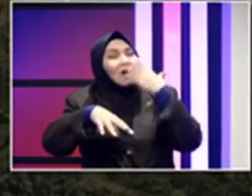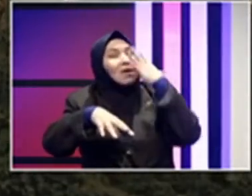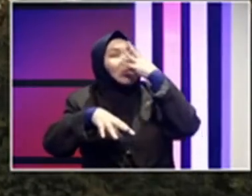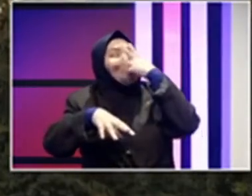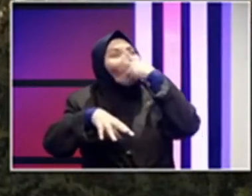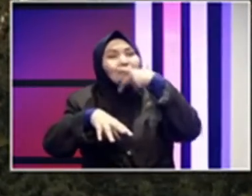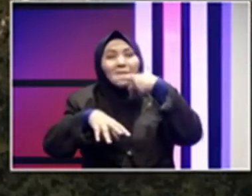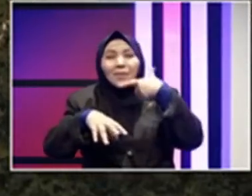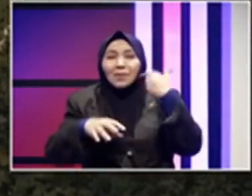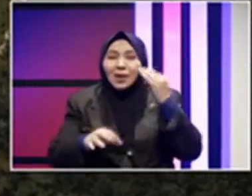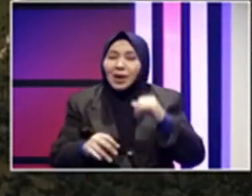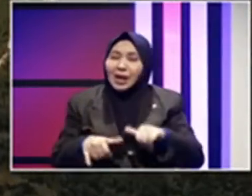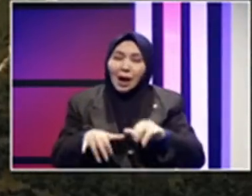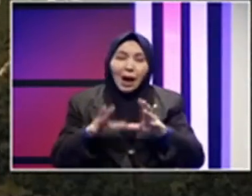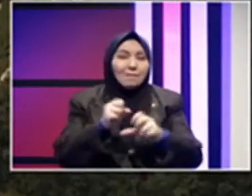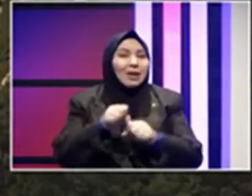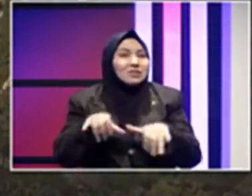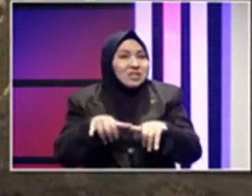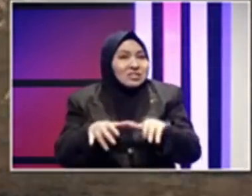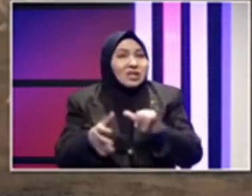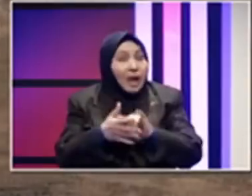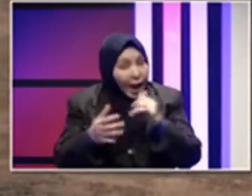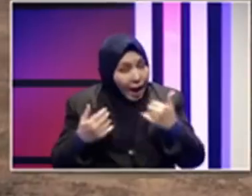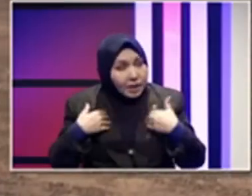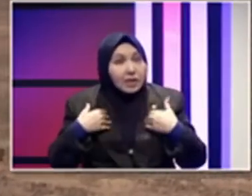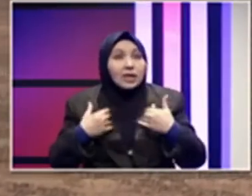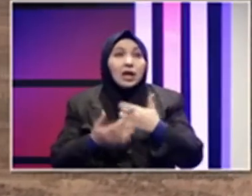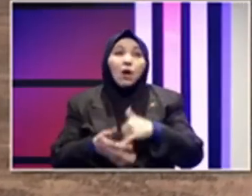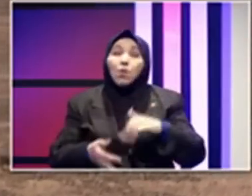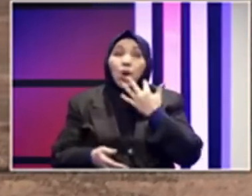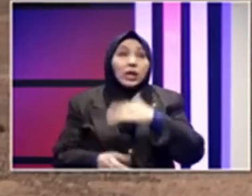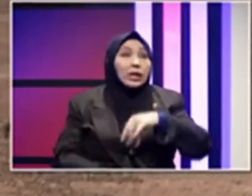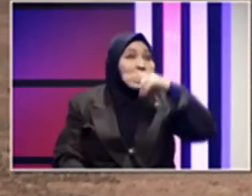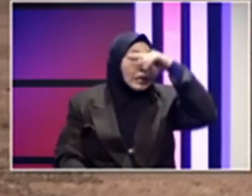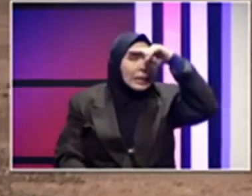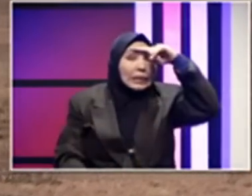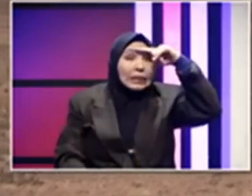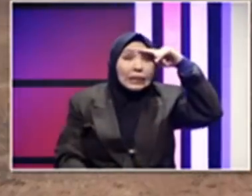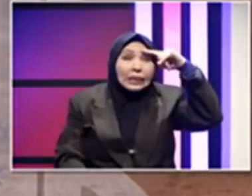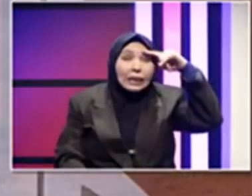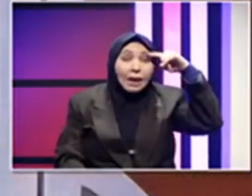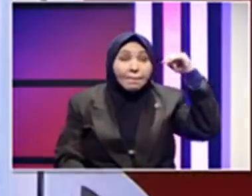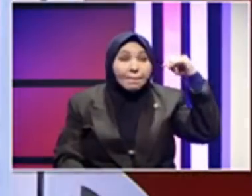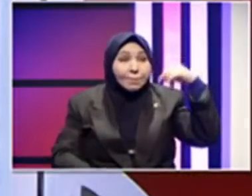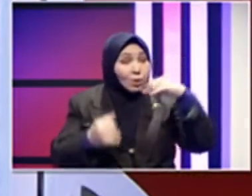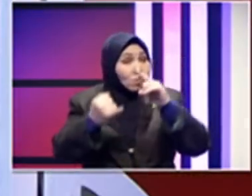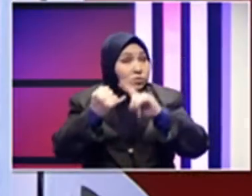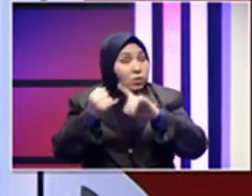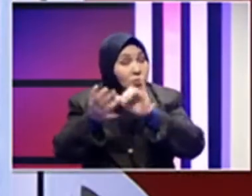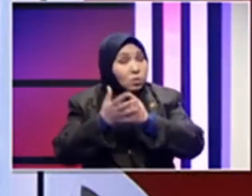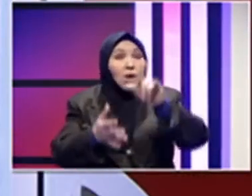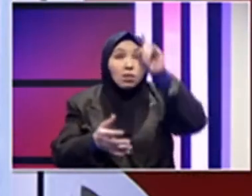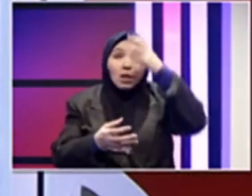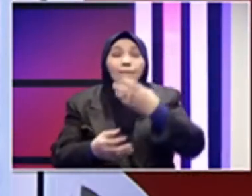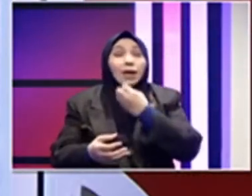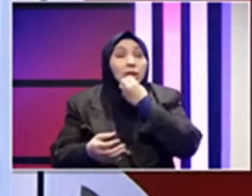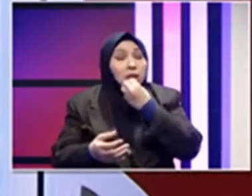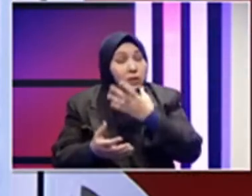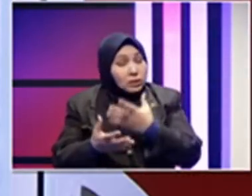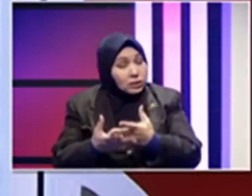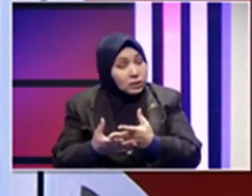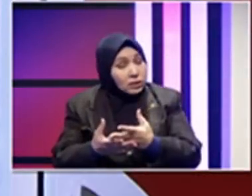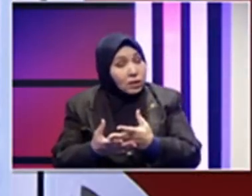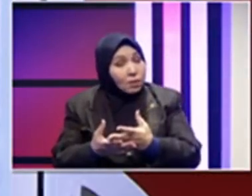tu, kan, ya. Dan juga ada juga yang warna hitam, ya, warna hitam di hujung itu Allah cakap warabi